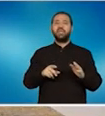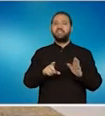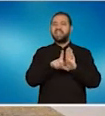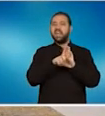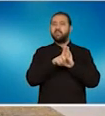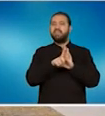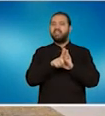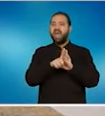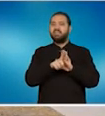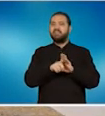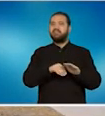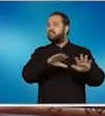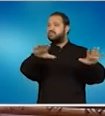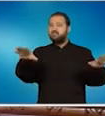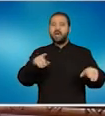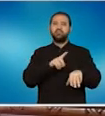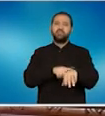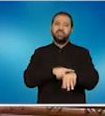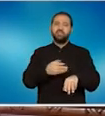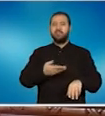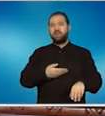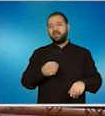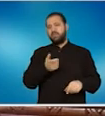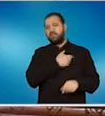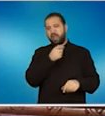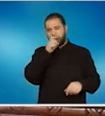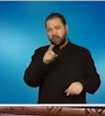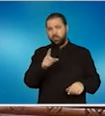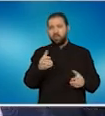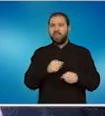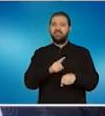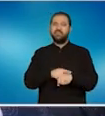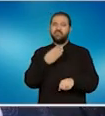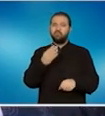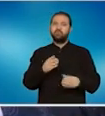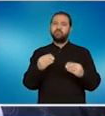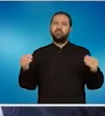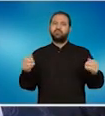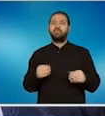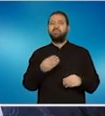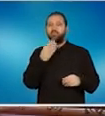de timp și de spațiu, ci permanentă. Părinte Adrian, îmi pare rău, nu mai avem timp. Vă mulțumesc mult!